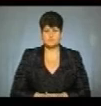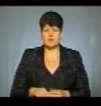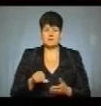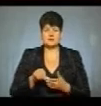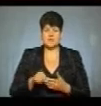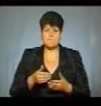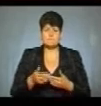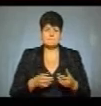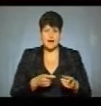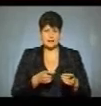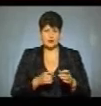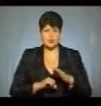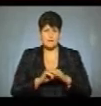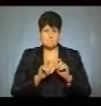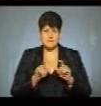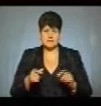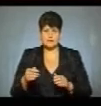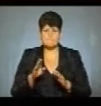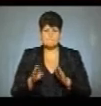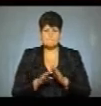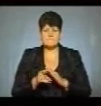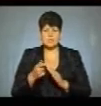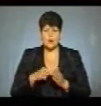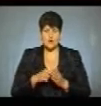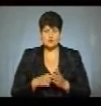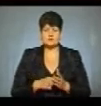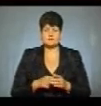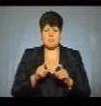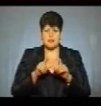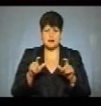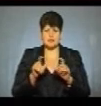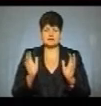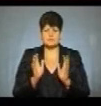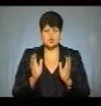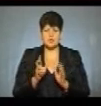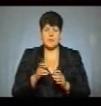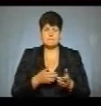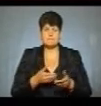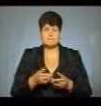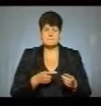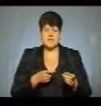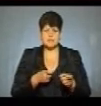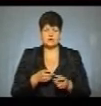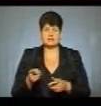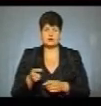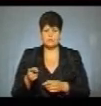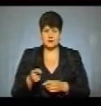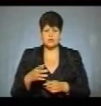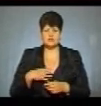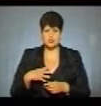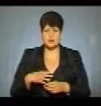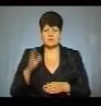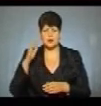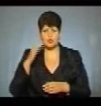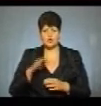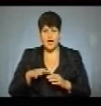Представники біатлонної бази, що в Підгородньому, з плакатами «Збережіть біатлон Тернопілля» чекали сьогодні на президента України на водній арені